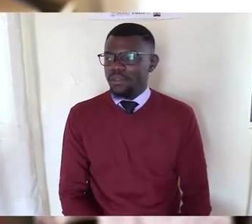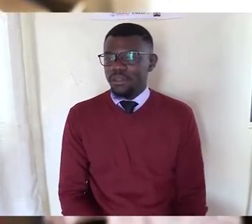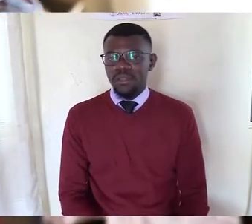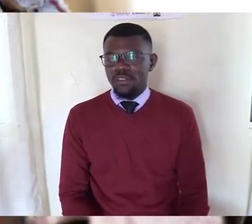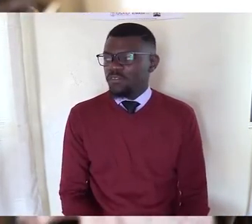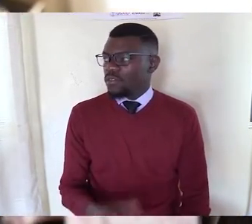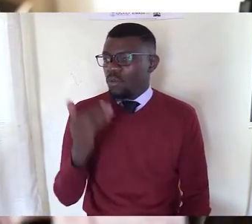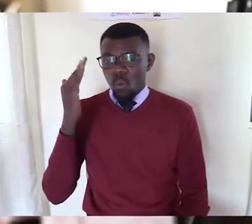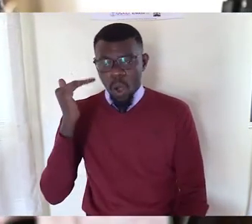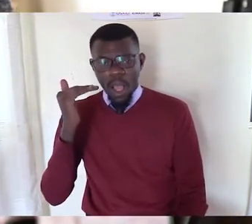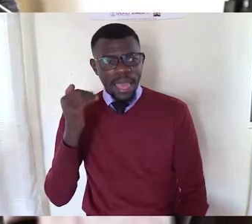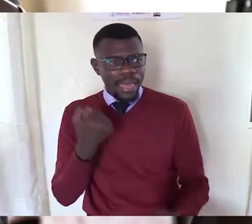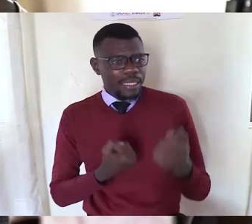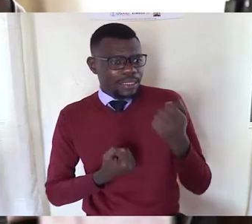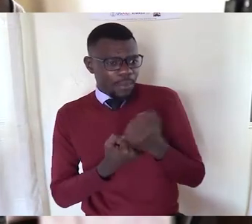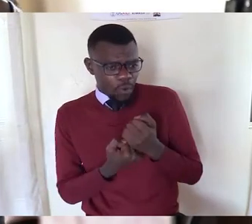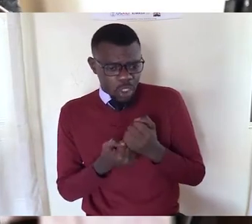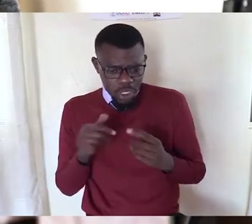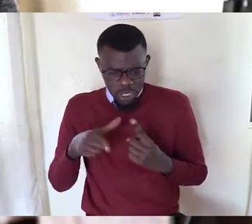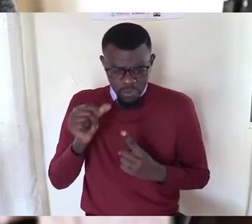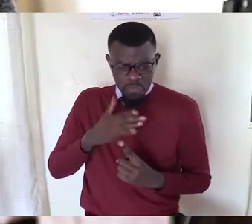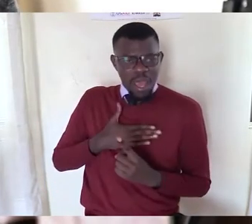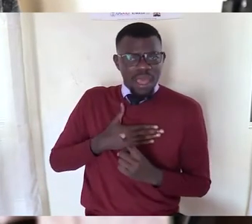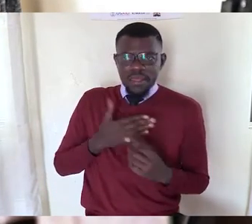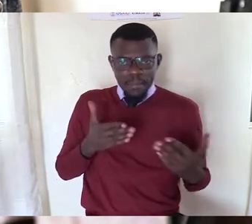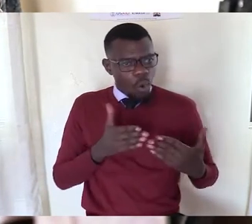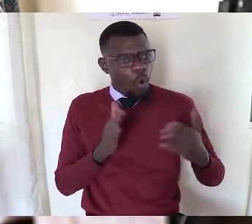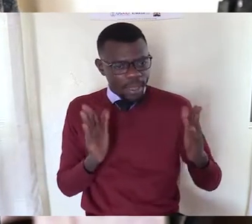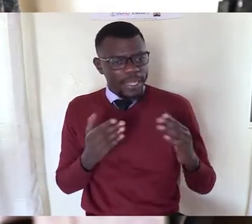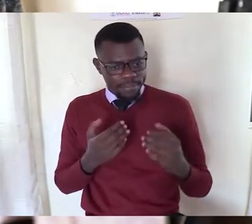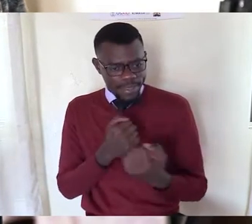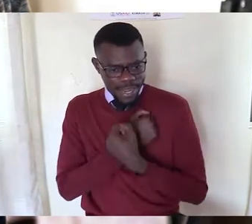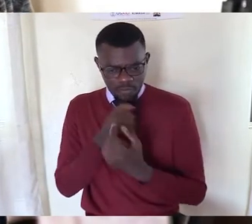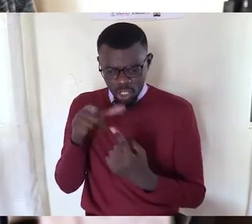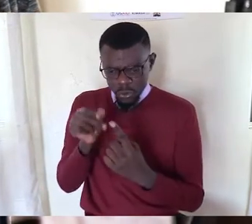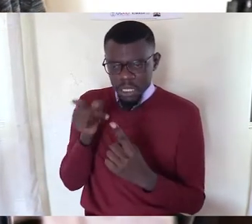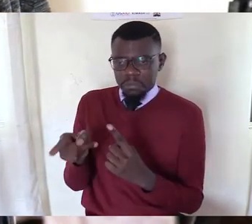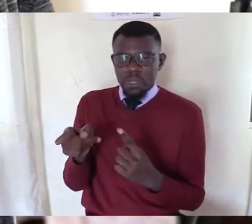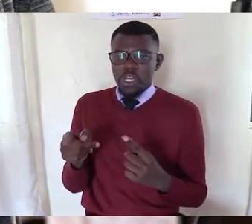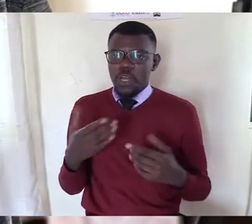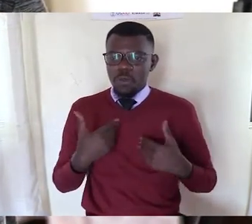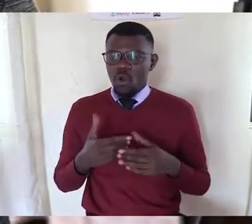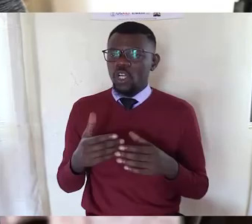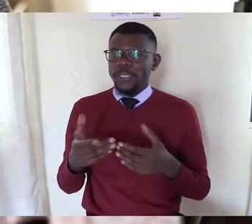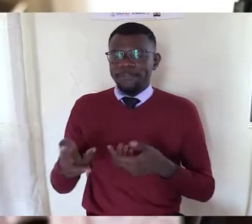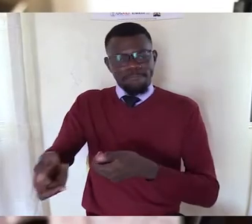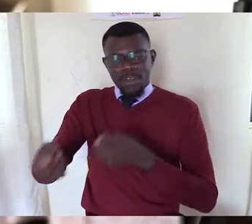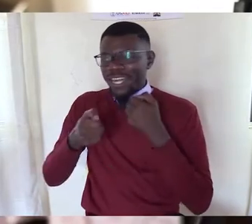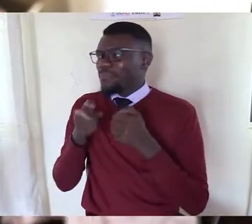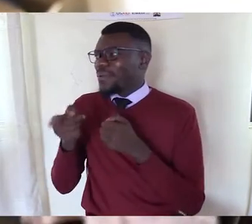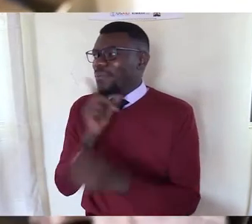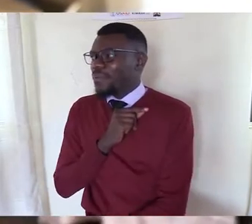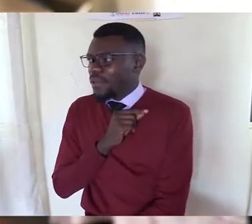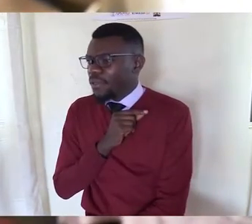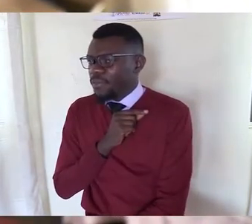Just because of supporting whoever you want, because of being open about it, she was raped.